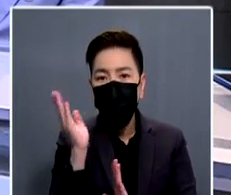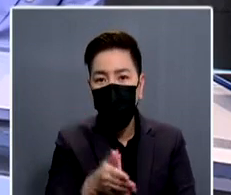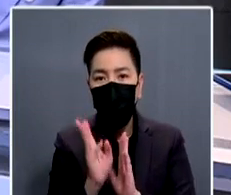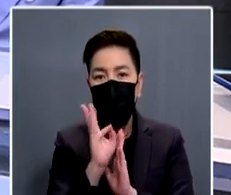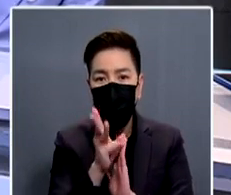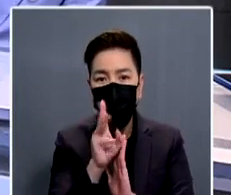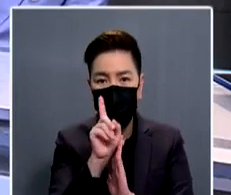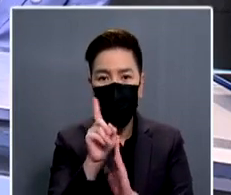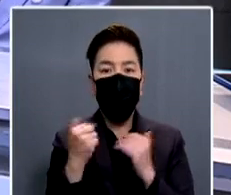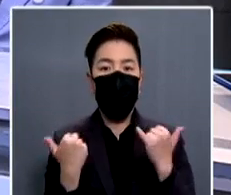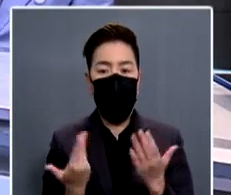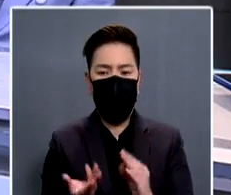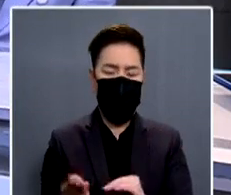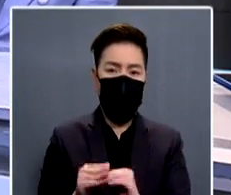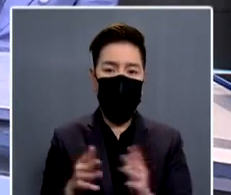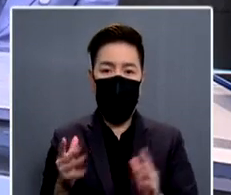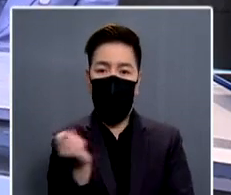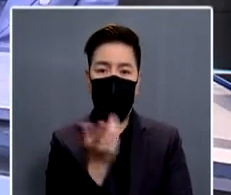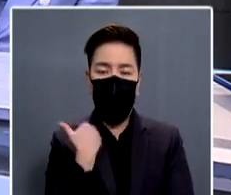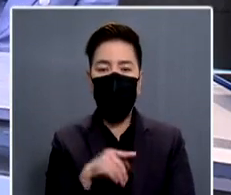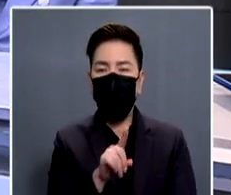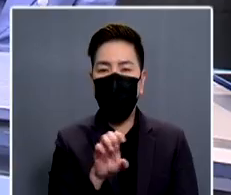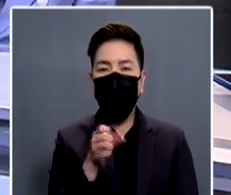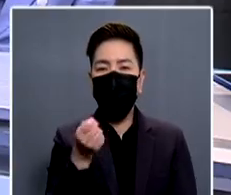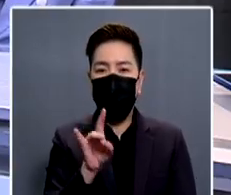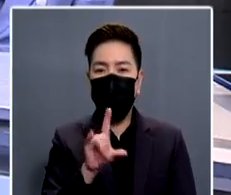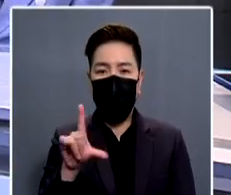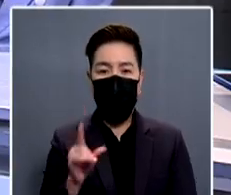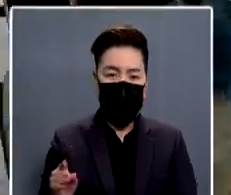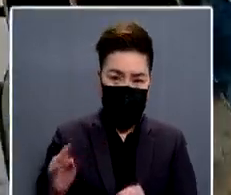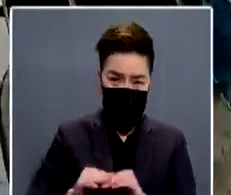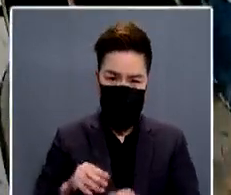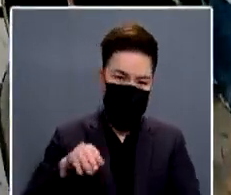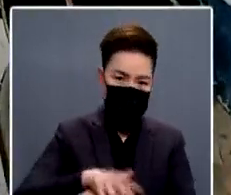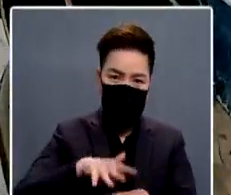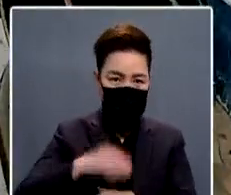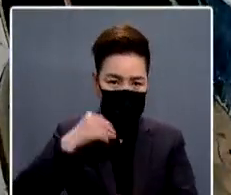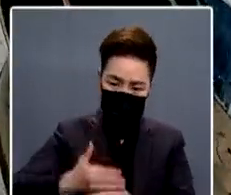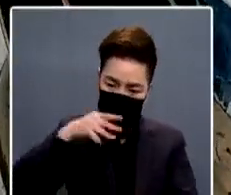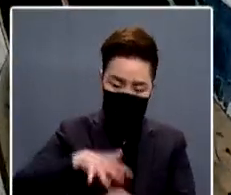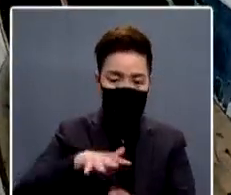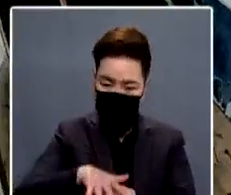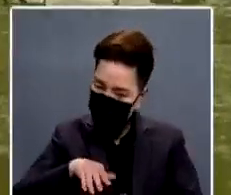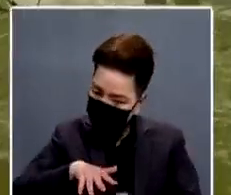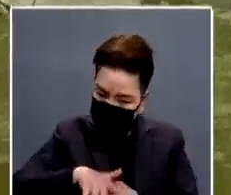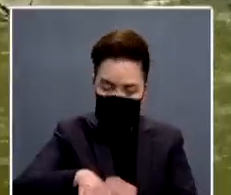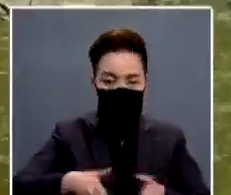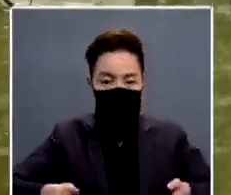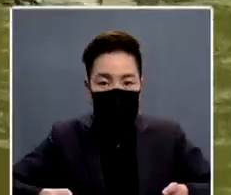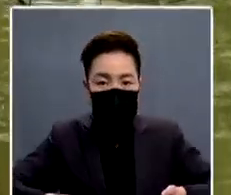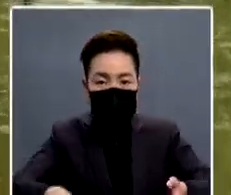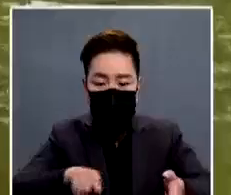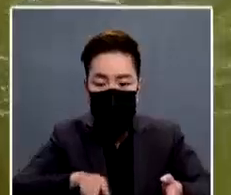ะก็ถือว่าเพิ่มขึ้นจากเมื่อวานนี้ประมาณ118ล้านลูกบาศก์เมตรต่อวินาทีนะคะคุณผู้ชมคะซึ่งก็ทำให้ท้ายเ